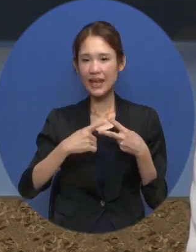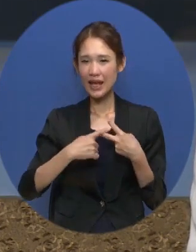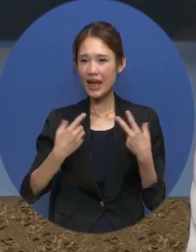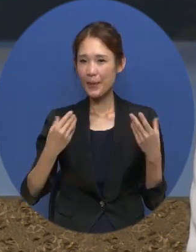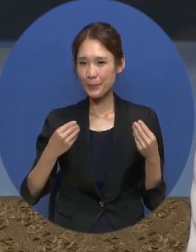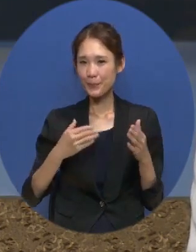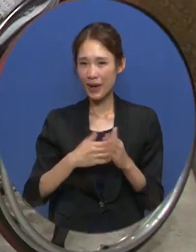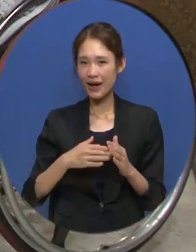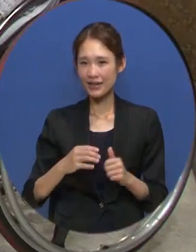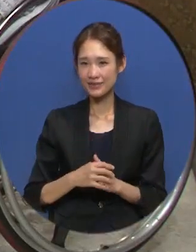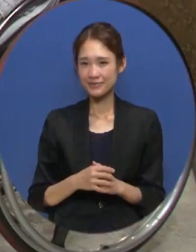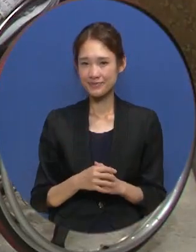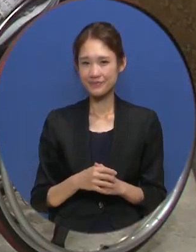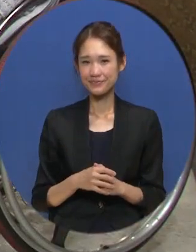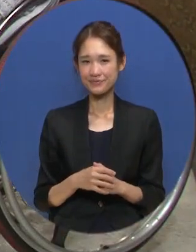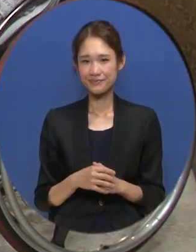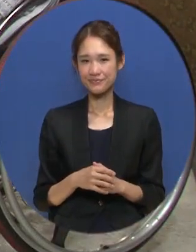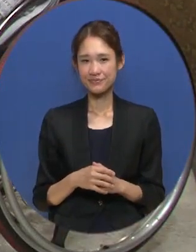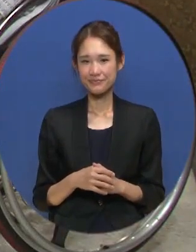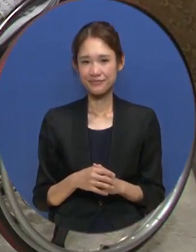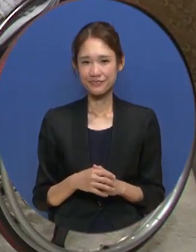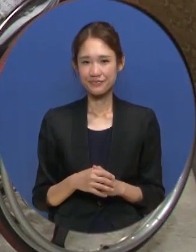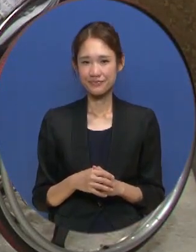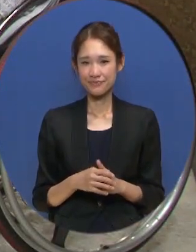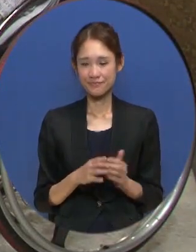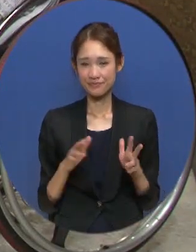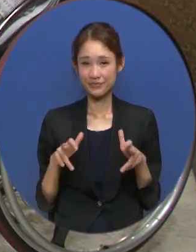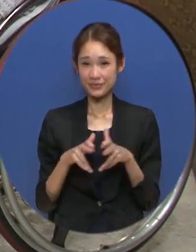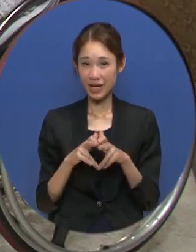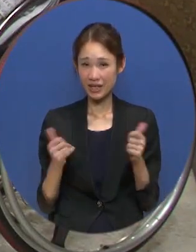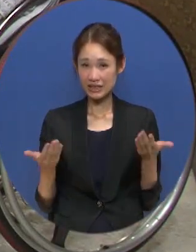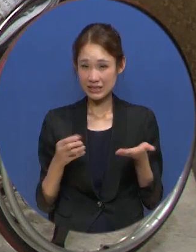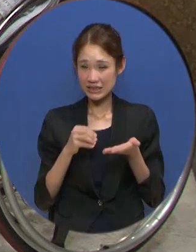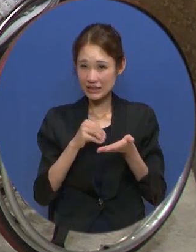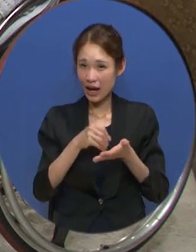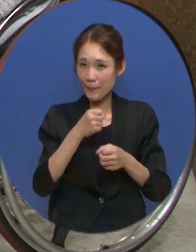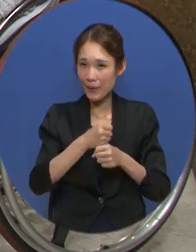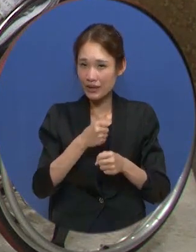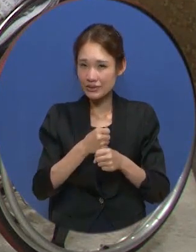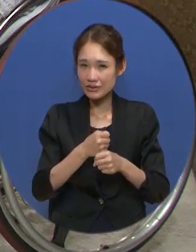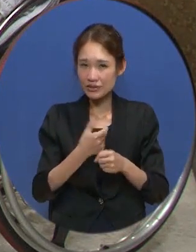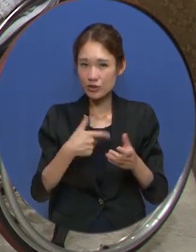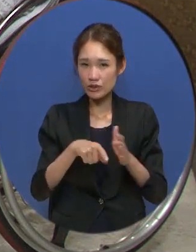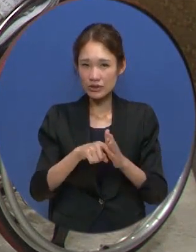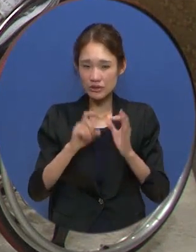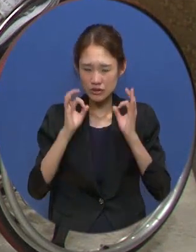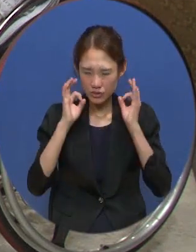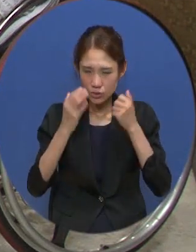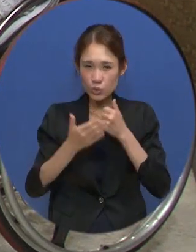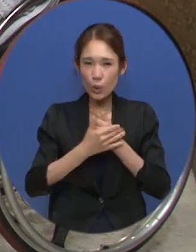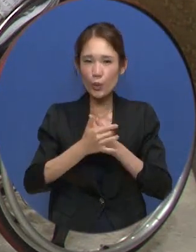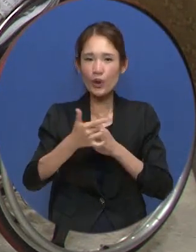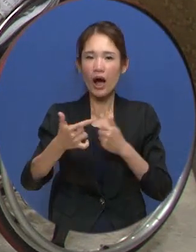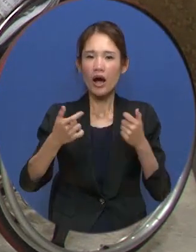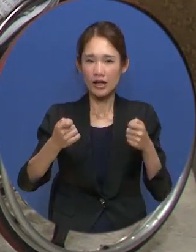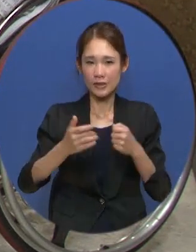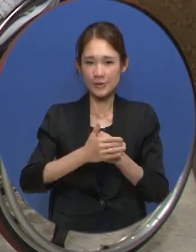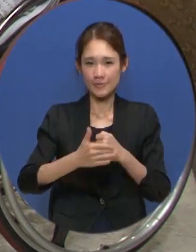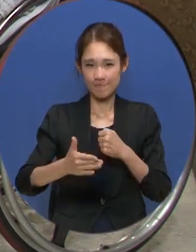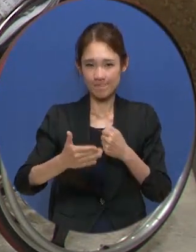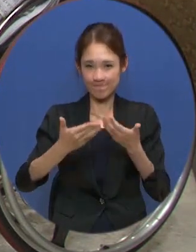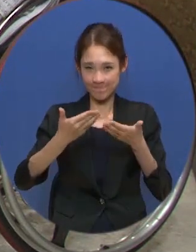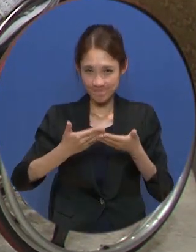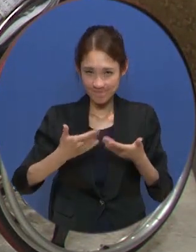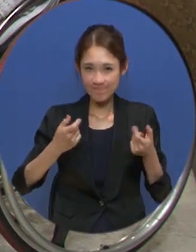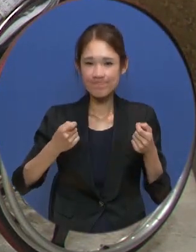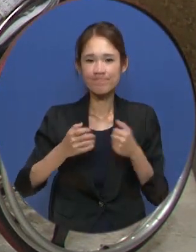그렇게 알고 있습니다. 예. 아, 그렇다면 이제 장애인 일자리 창출에 아무래도 큰 기여를 하셨기 때문에 받은 것 같다. 이렇게